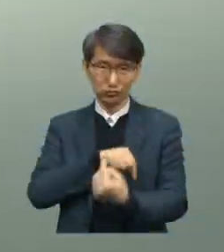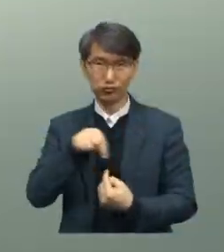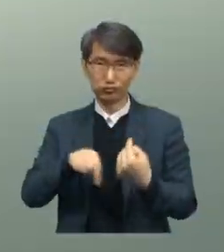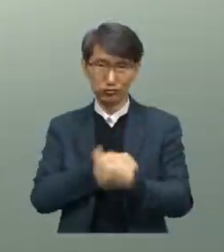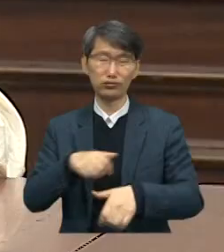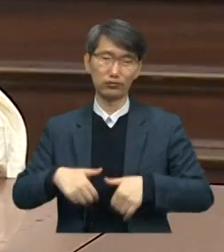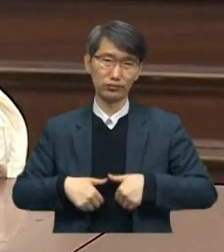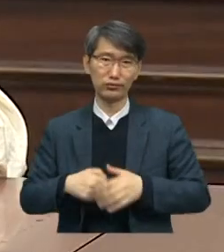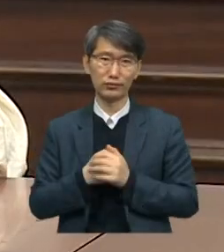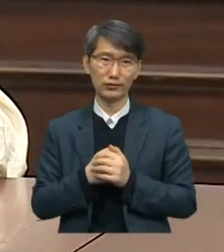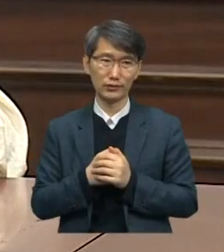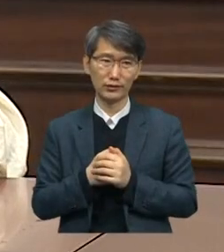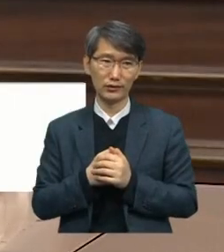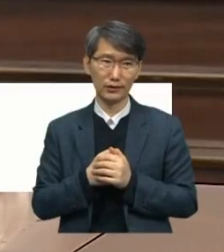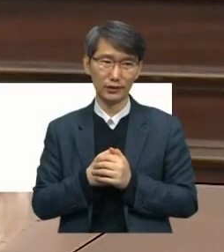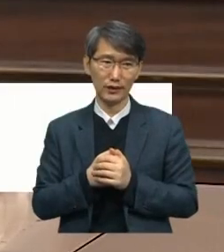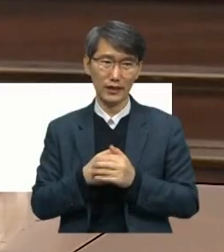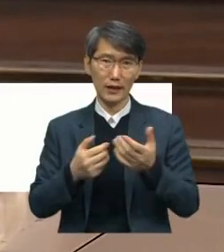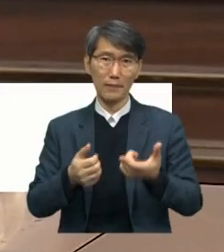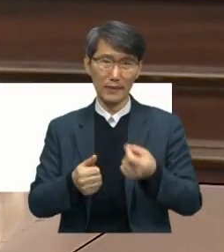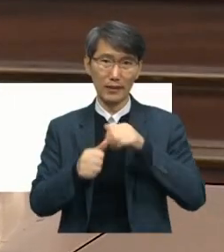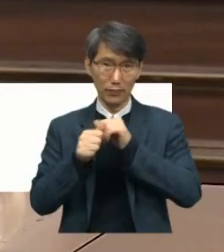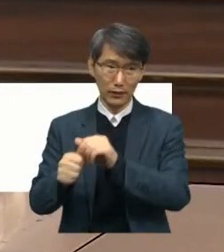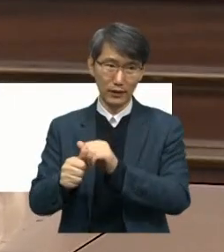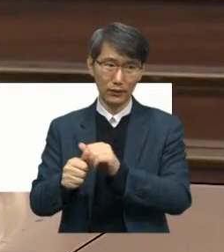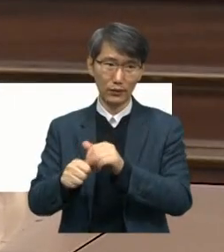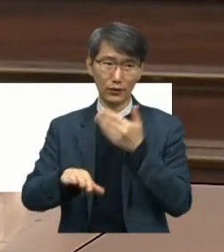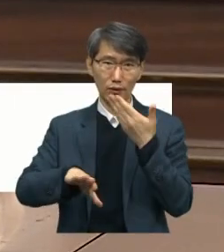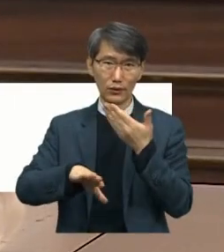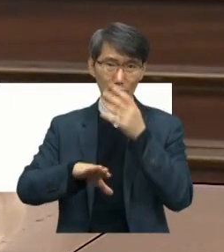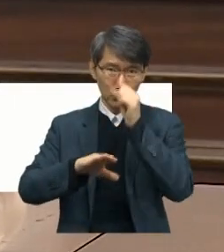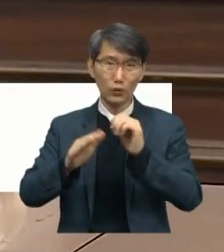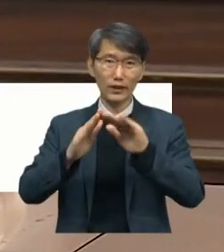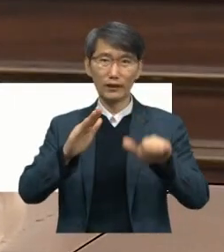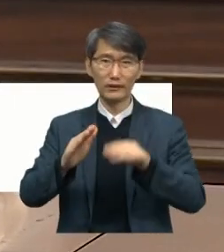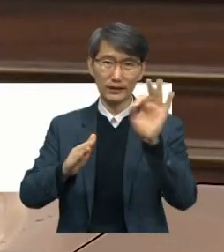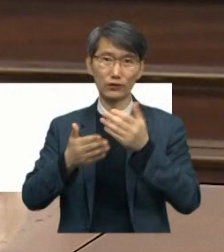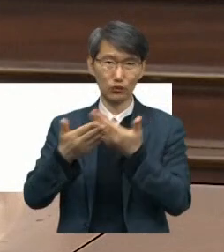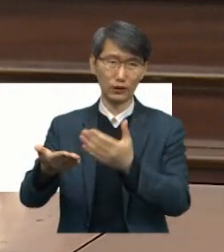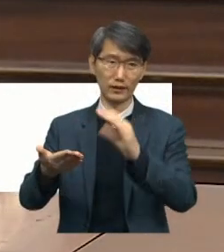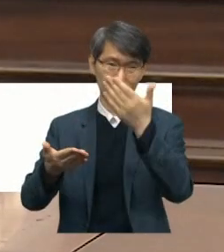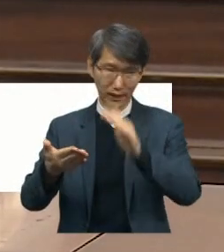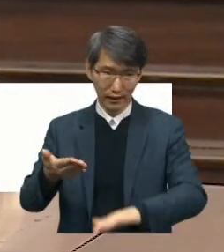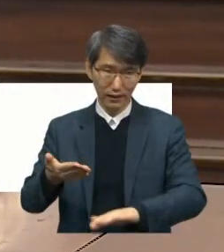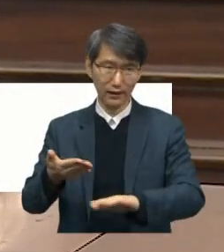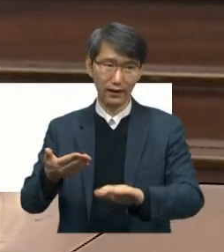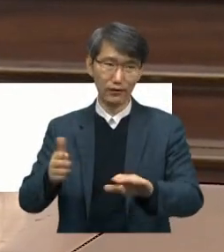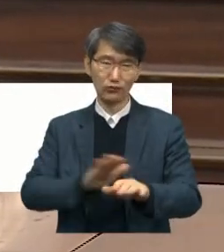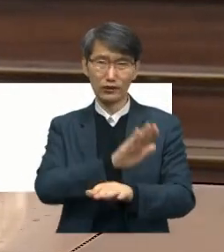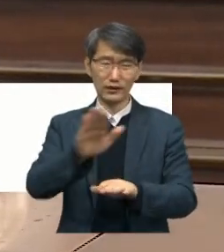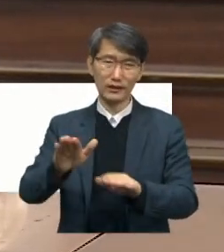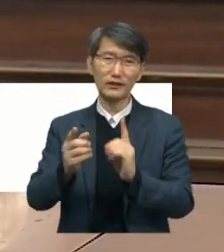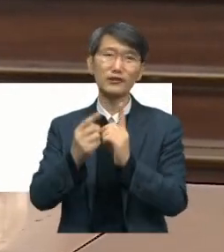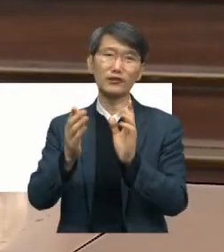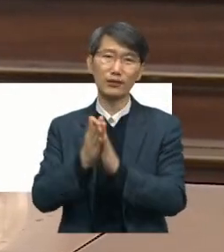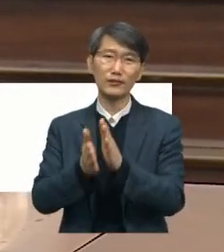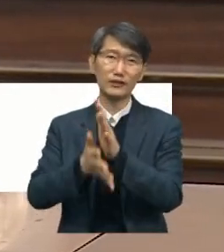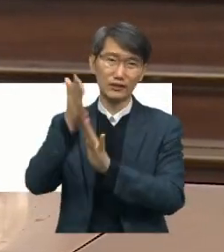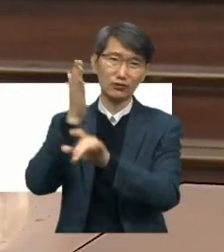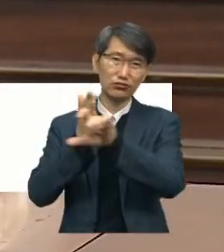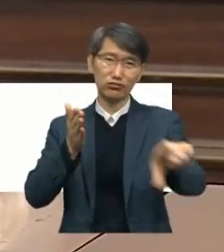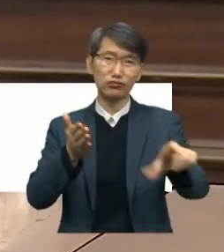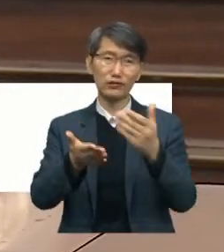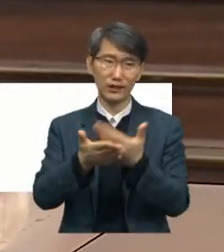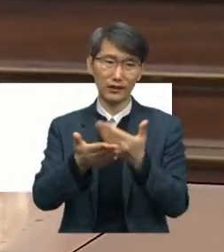운영돼야 합니다. 빨리 입양을 보내고 좋은 가정을 찾아줘야 하는데, 그래서 저희는 직영으로